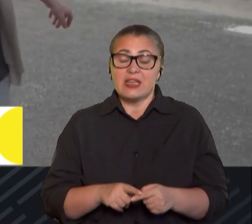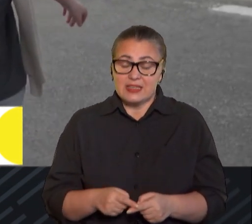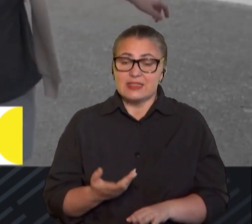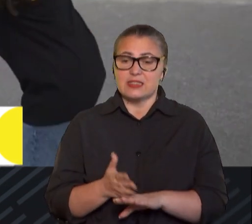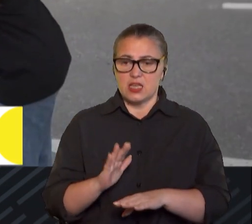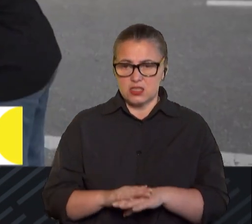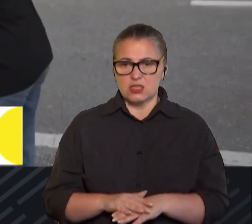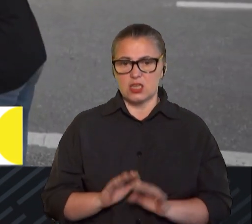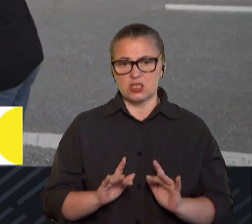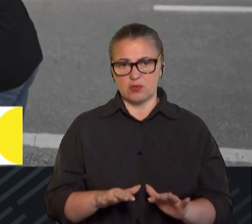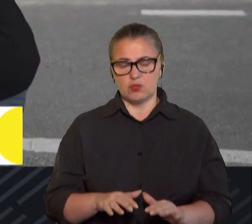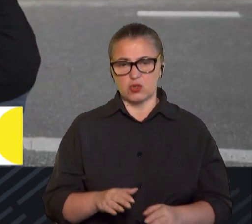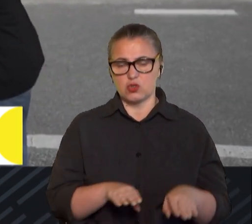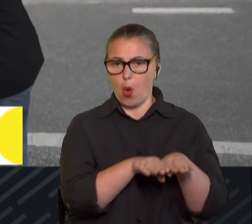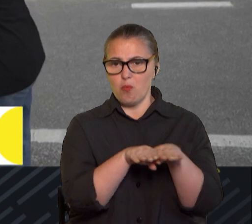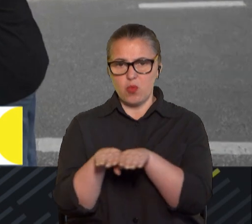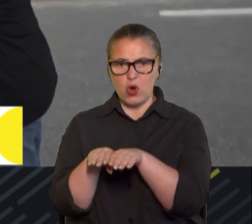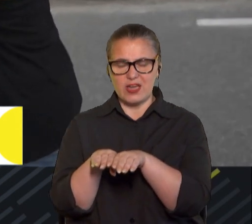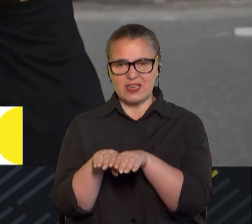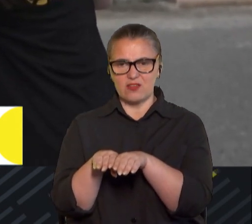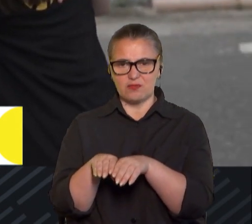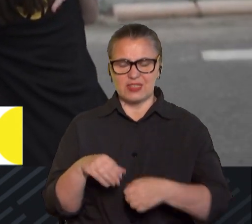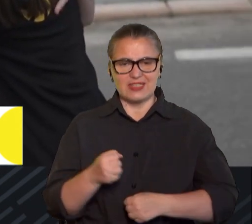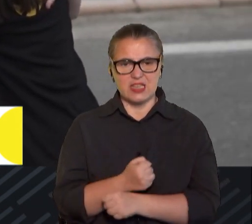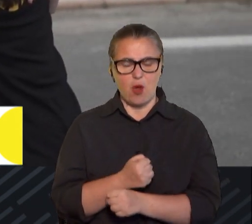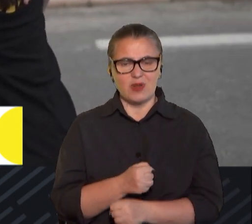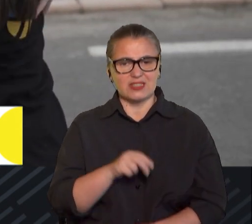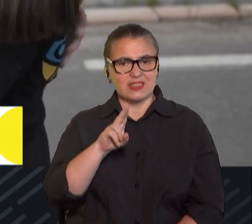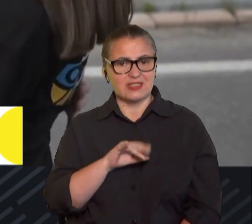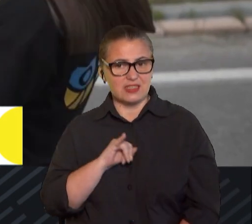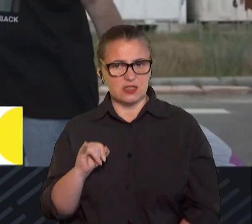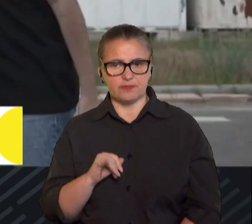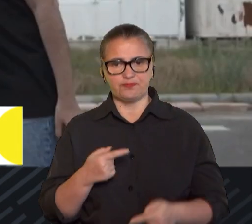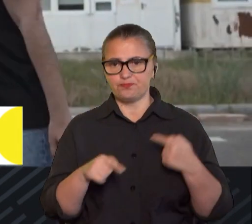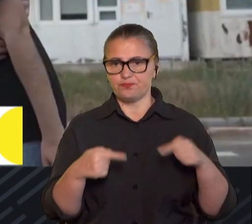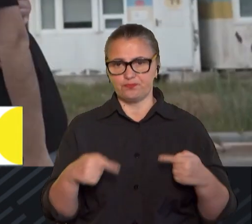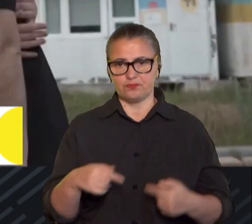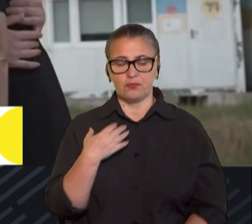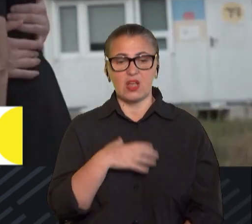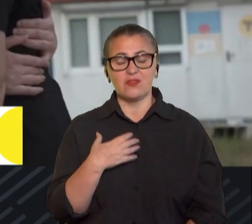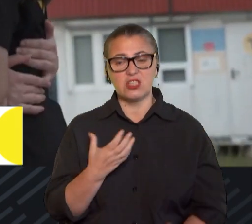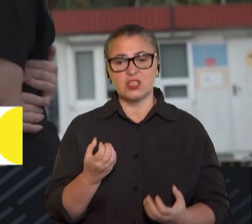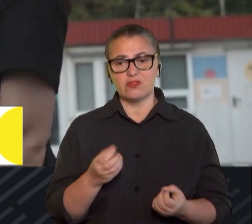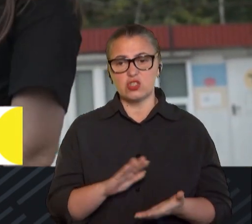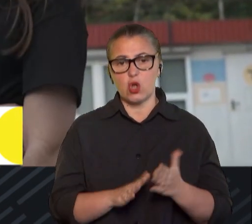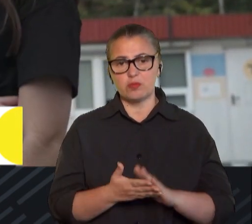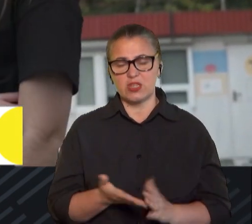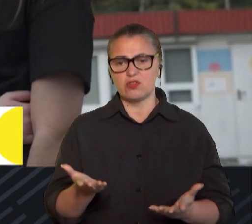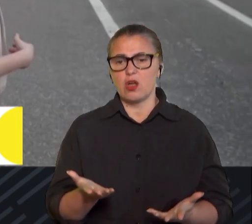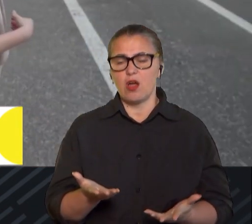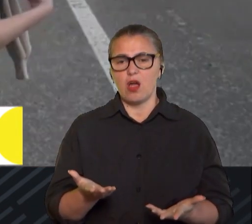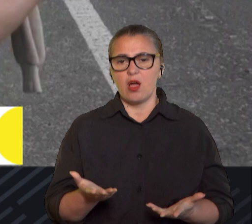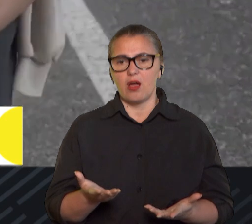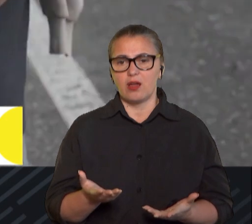рівень травматизації у всіх абсолютно різний. Також дуже великий фактор грають ті обставини, що в якому